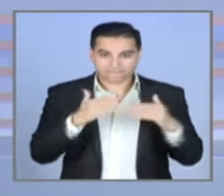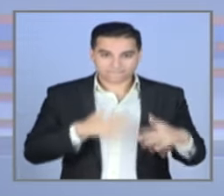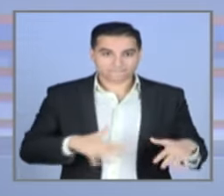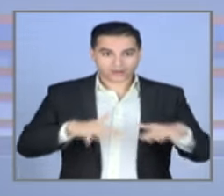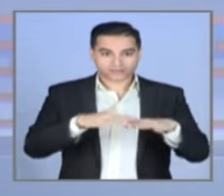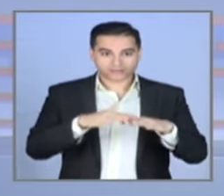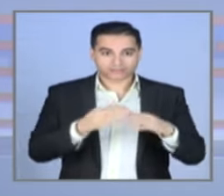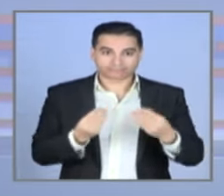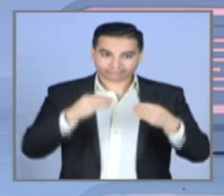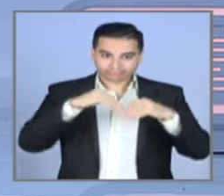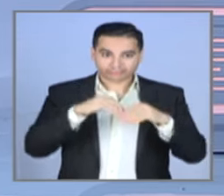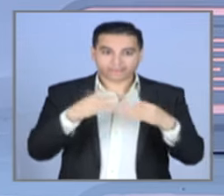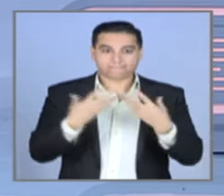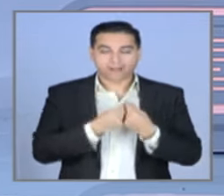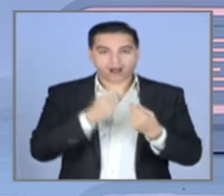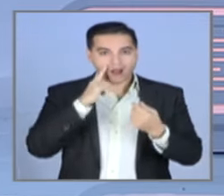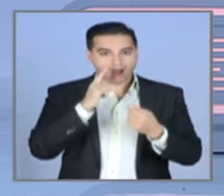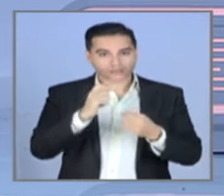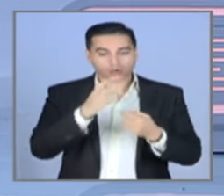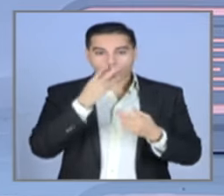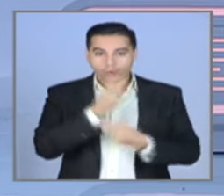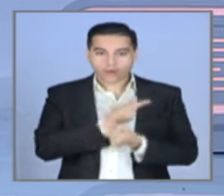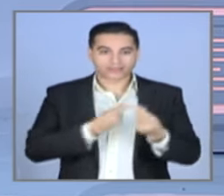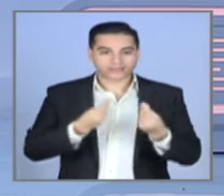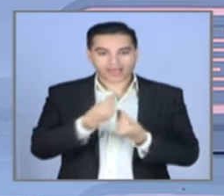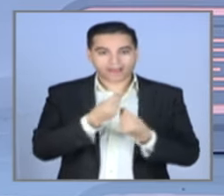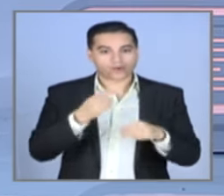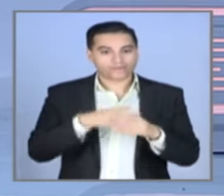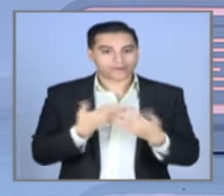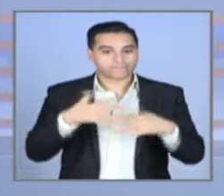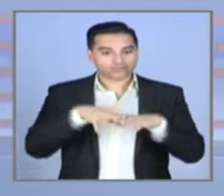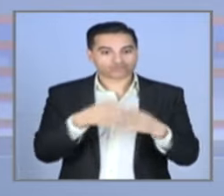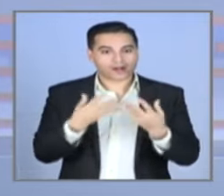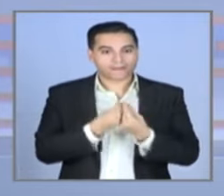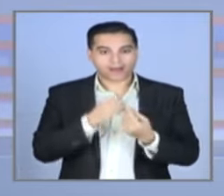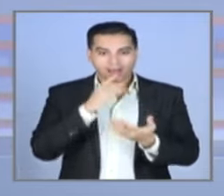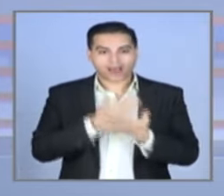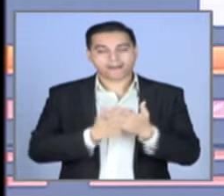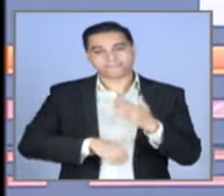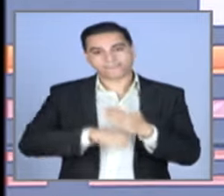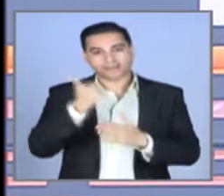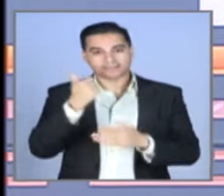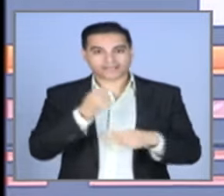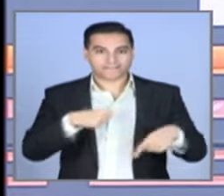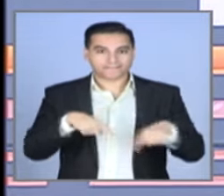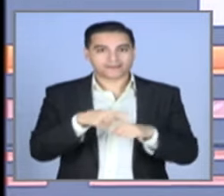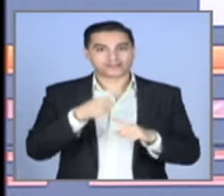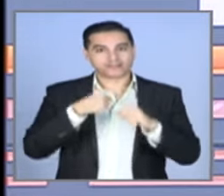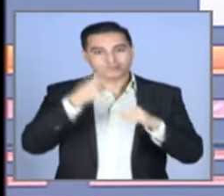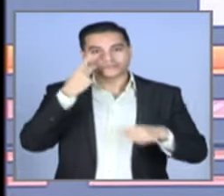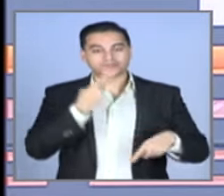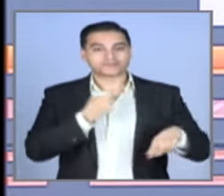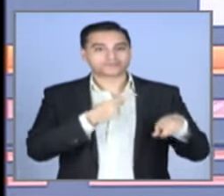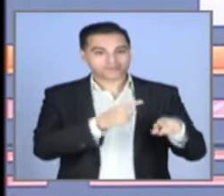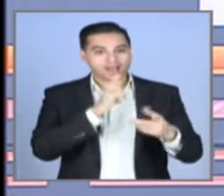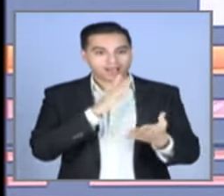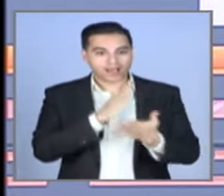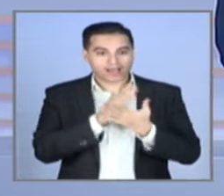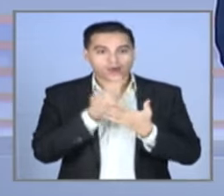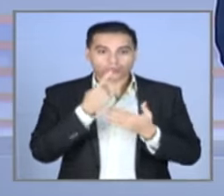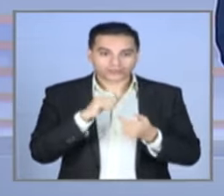ليها جذور وليها اصل وليها روح. ايه المشاركه لوحديها مكسب. اشكرك. انا قلتها السنه اللي فاتت بنجدد المحبه